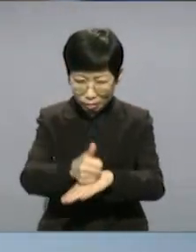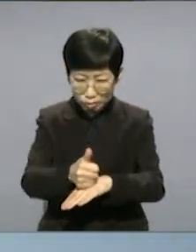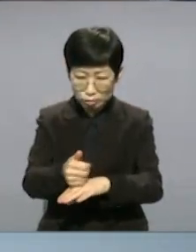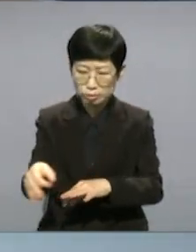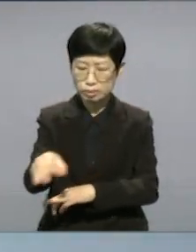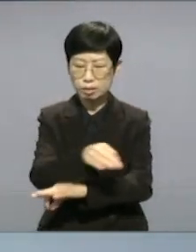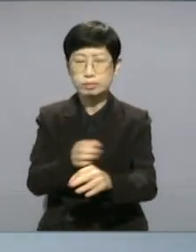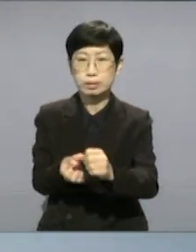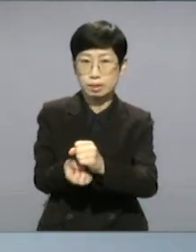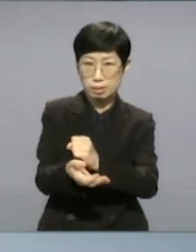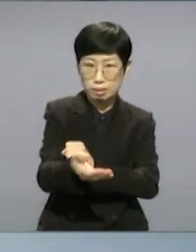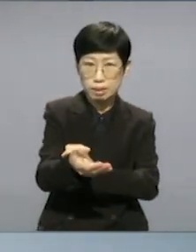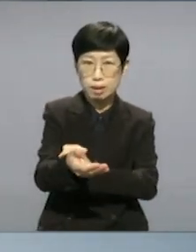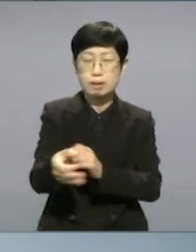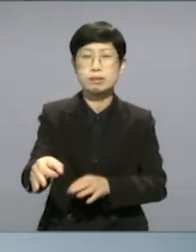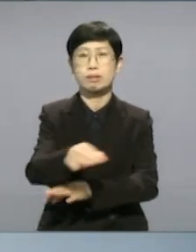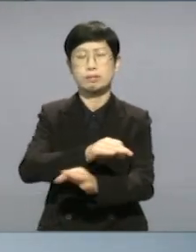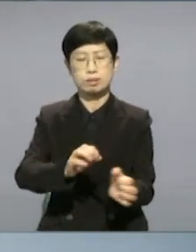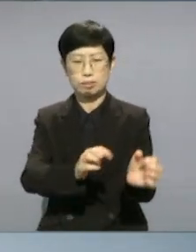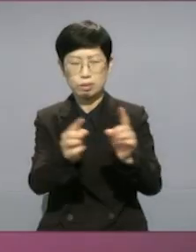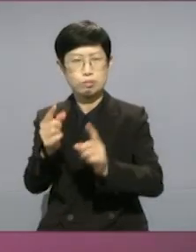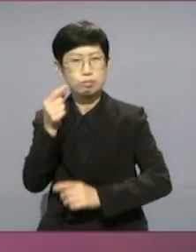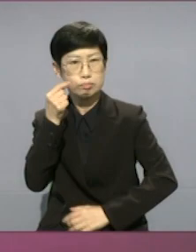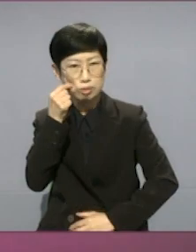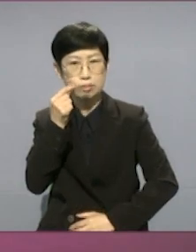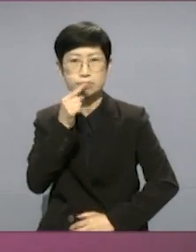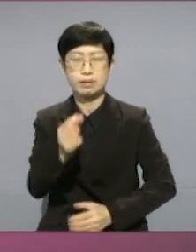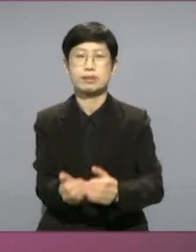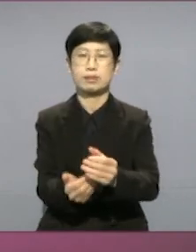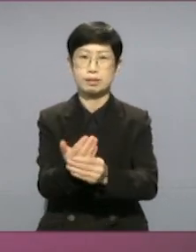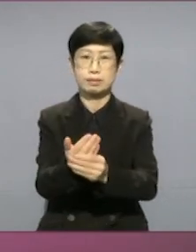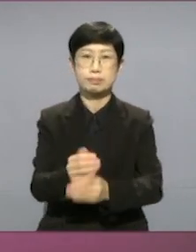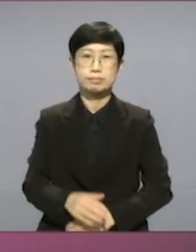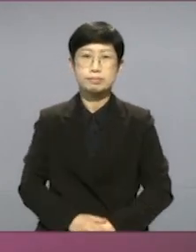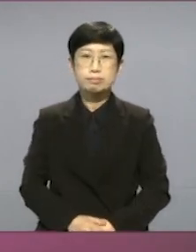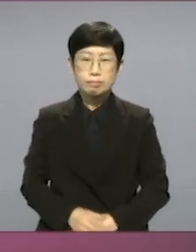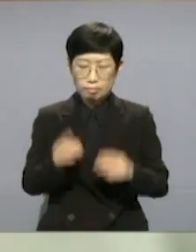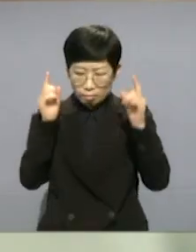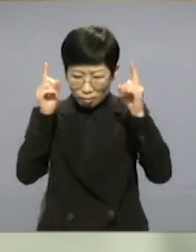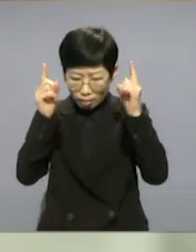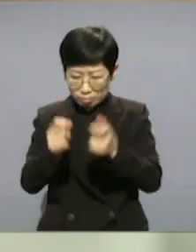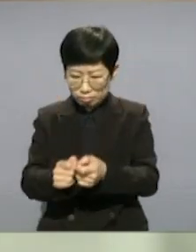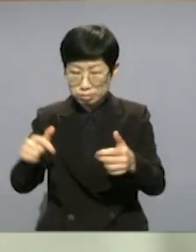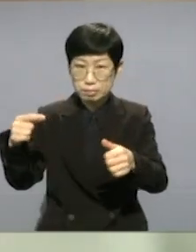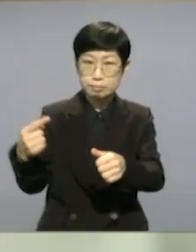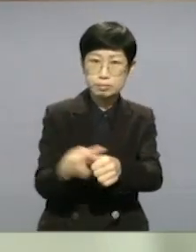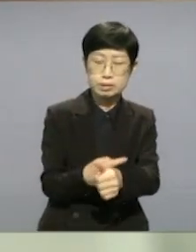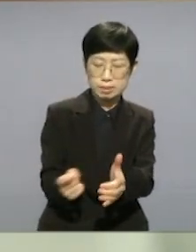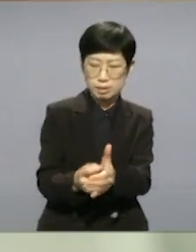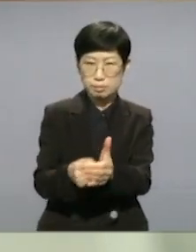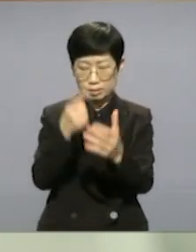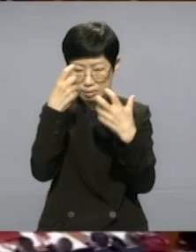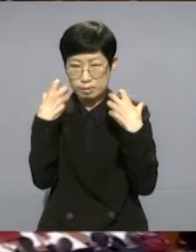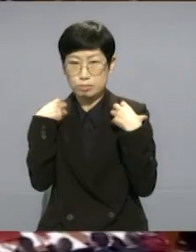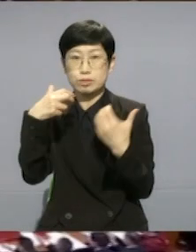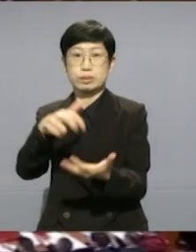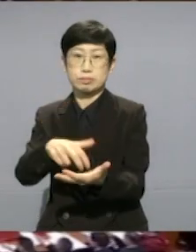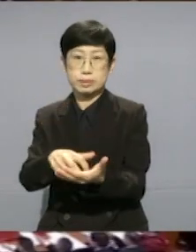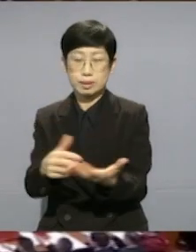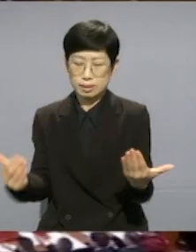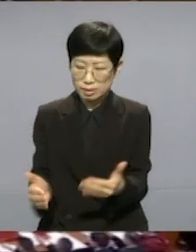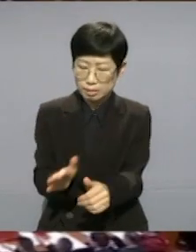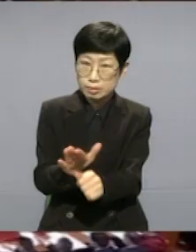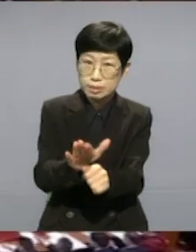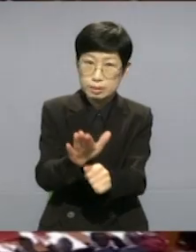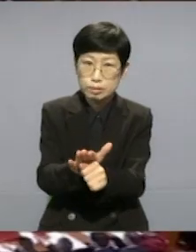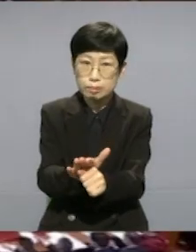경제도 활력을 잃을 것이라는 우려가 나옵니다. 치솟는 청년 실업률 때문에 발등에 불이 떨어진 중국 정부는 취업 지원